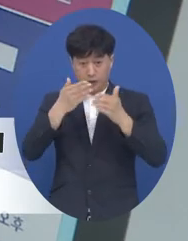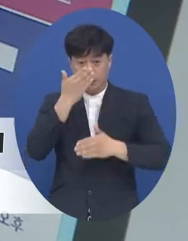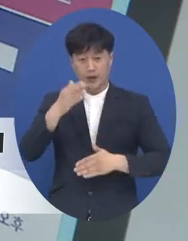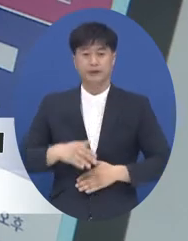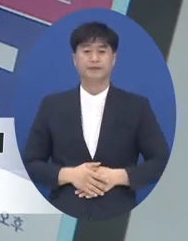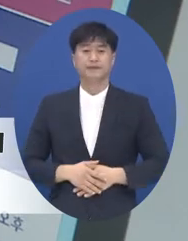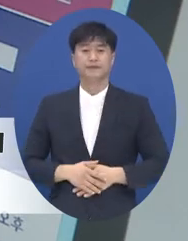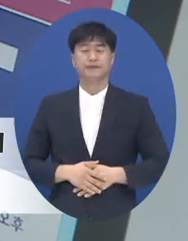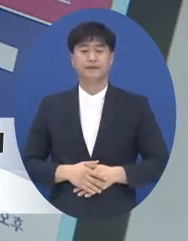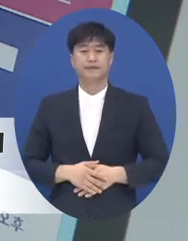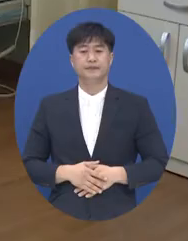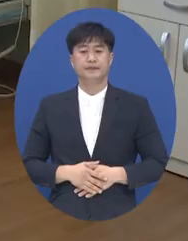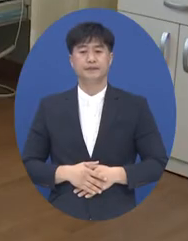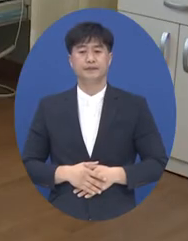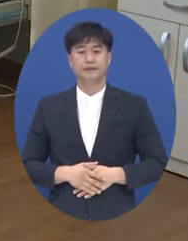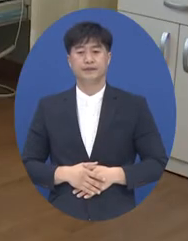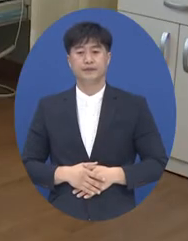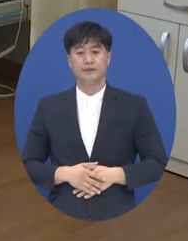다녀왔습니다